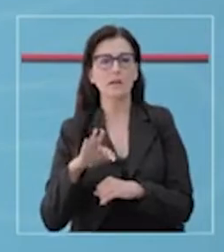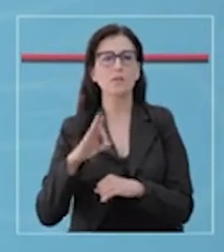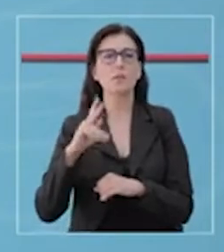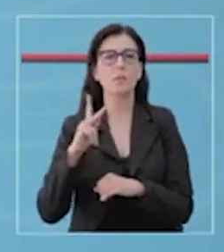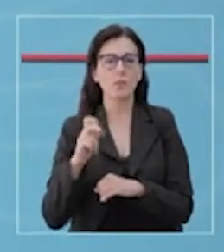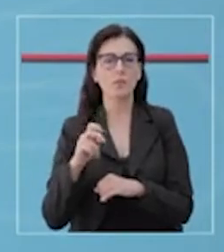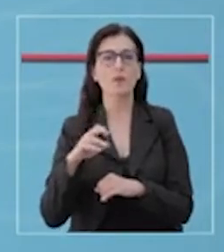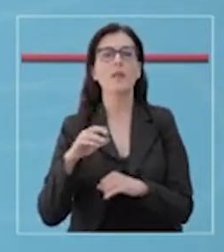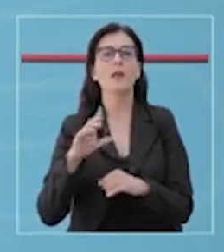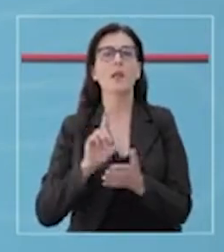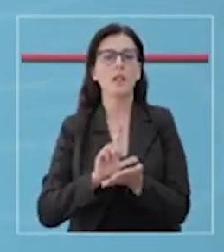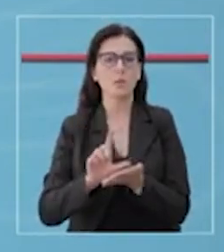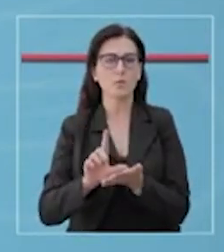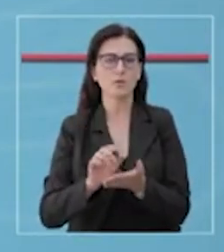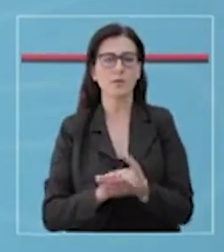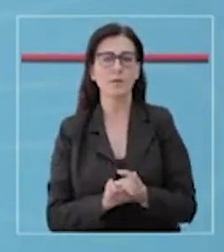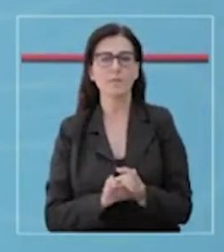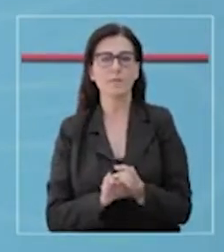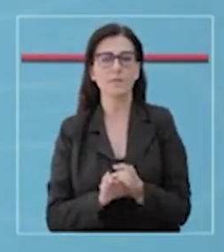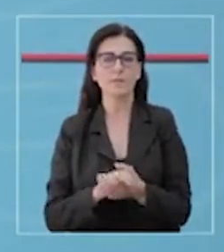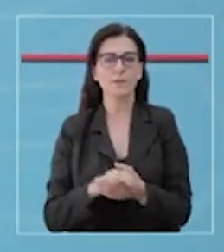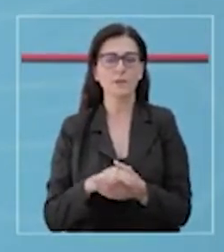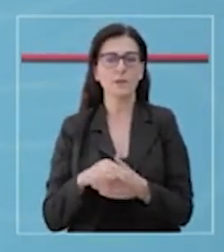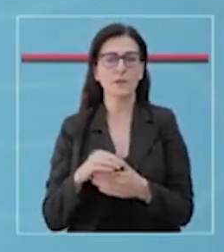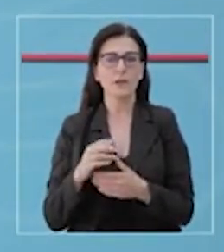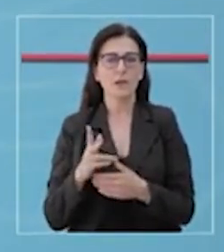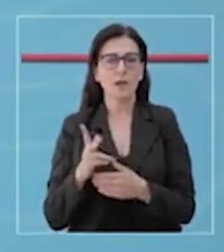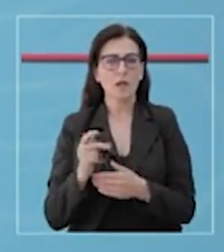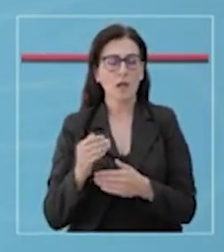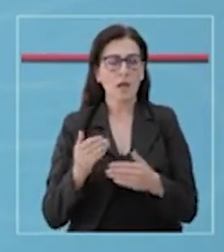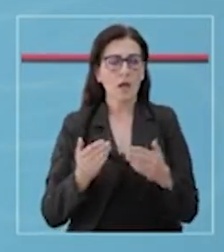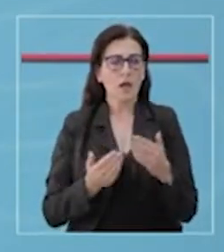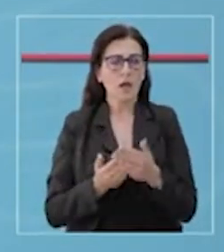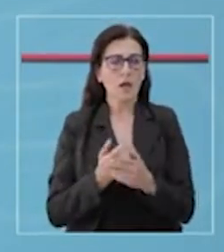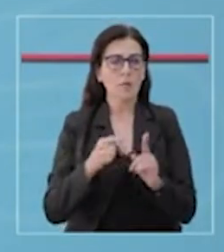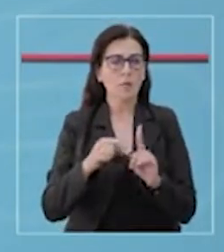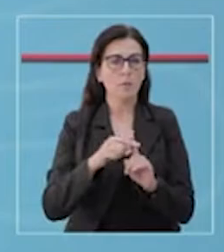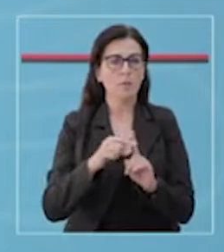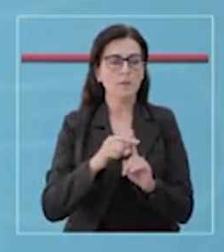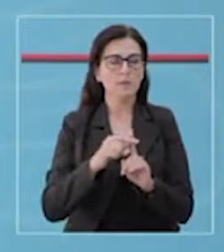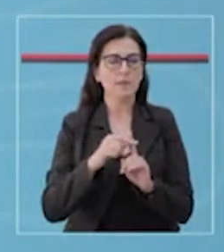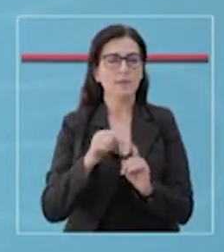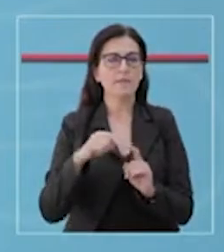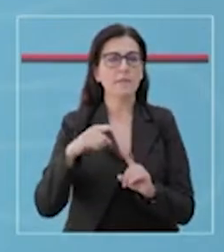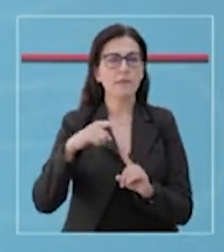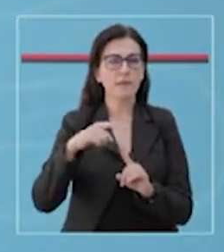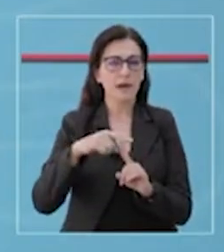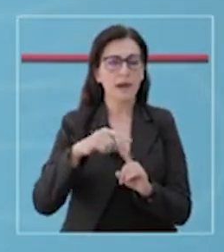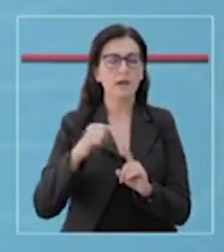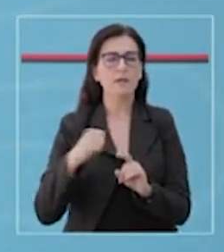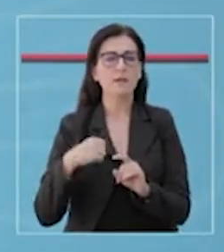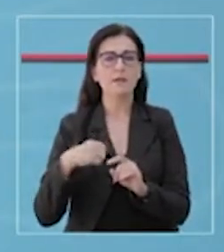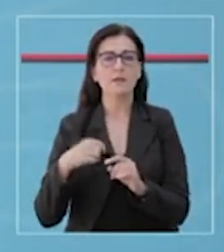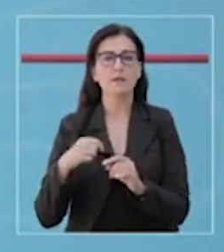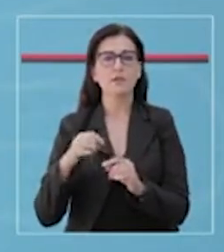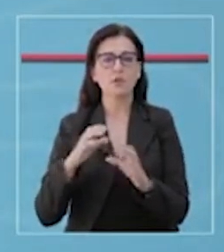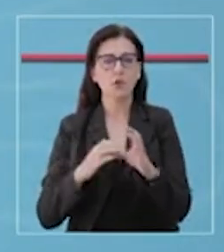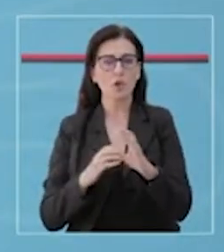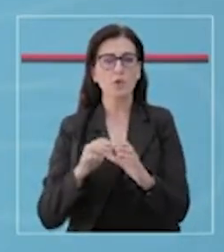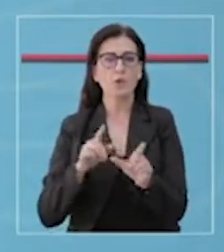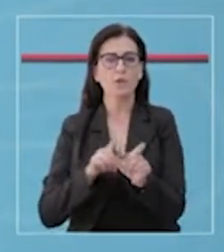Lushnjë. Ndërkohë që janë në hetim, disa raste të reja përkatësisht në rrethet Tiranë, Shkodër,